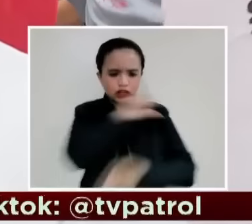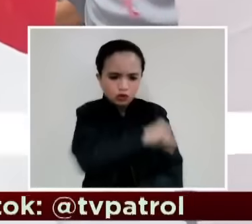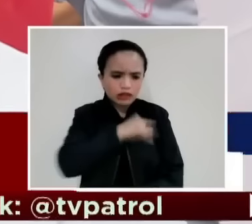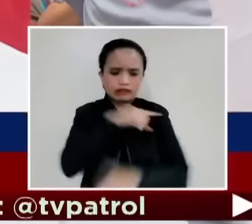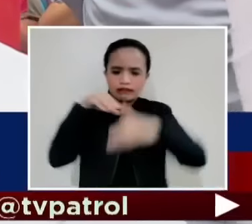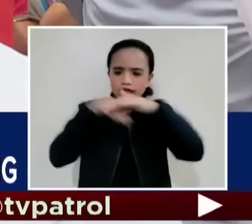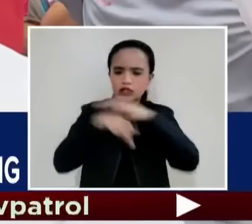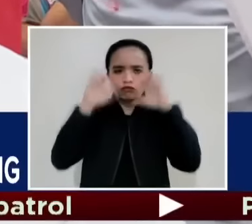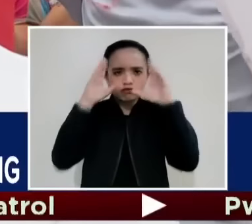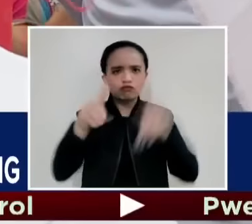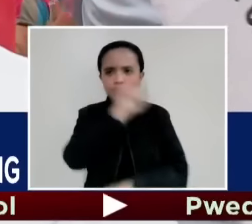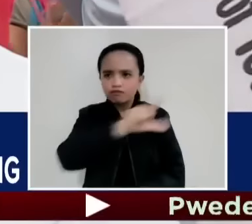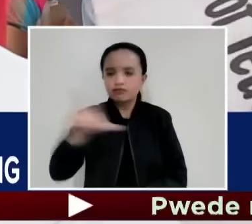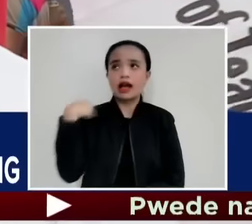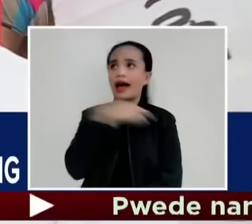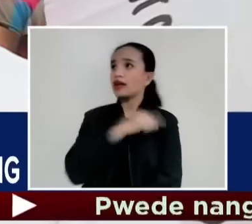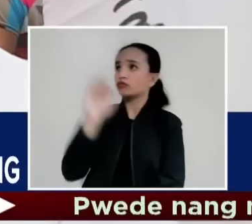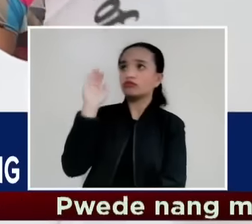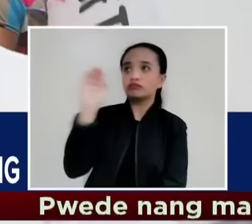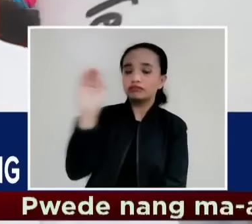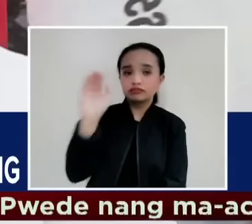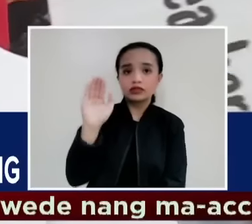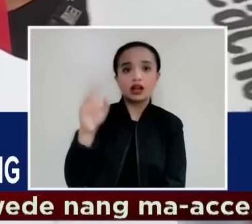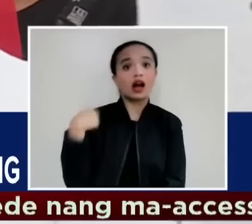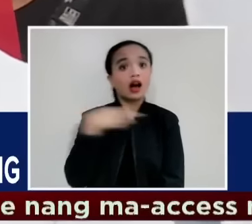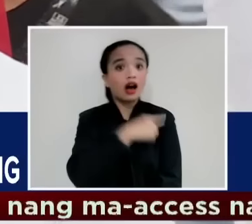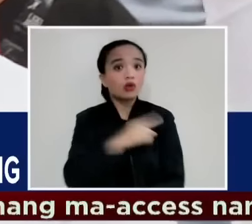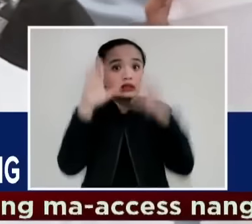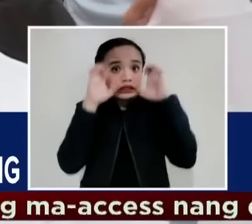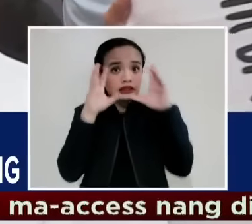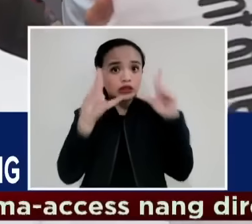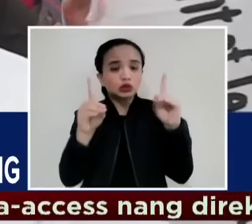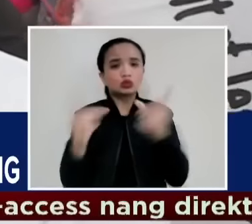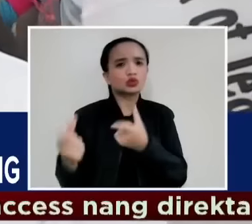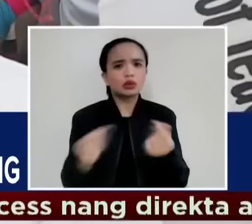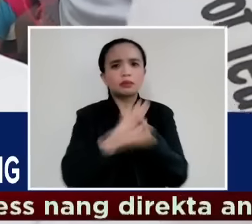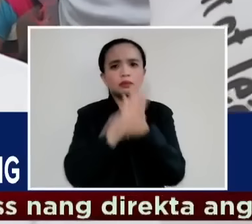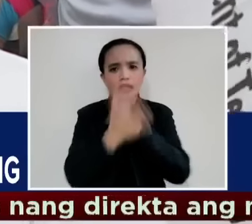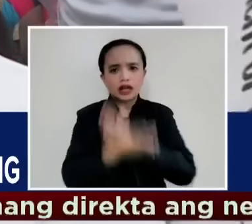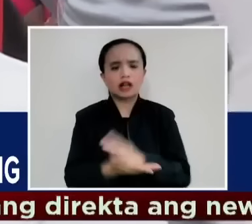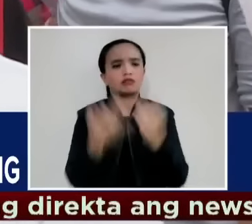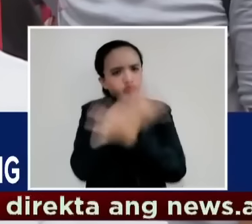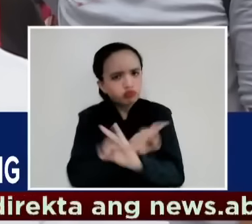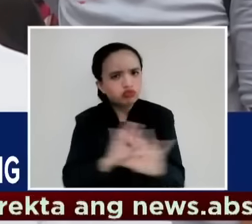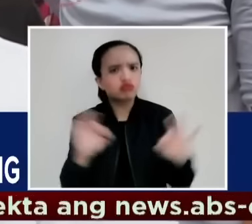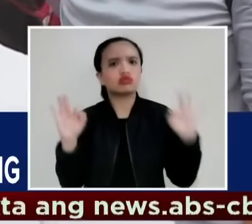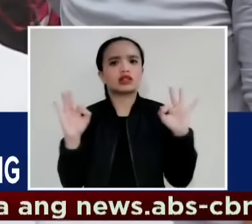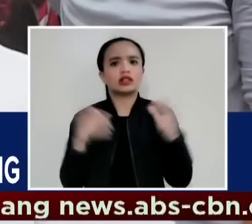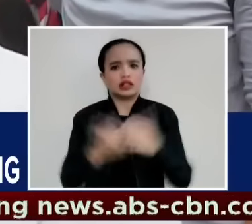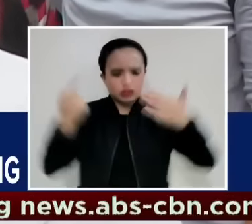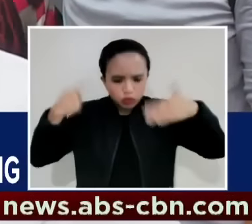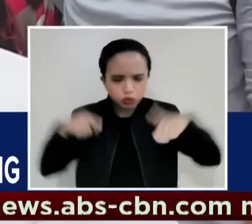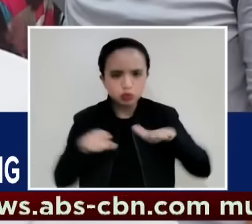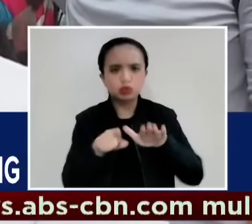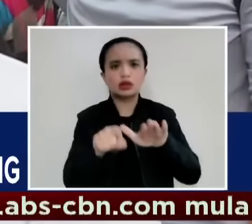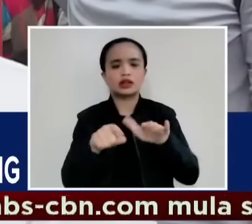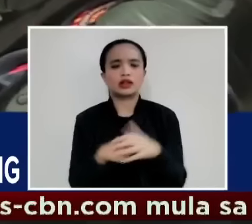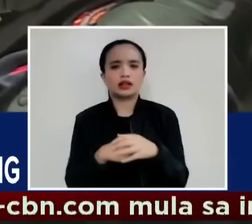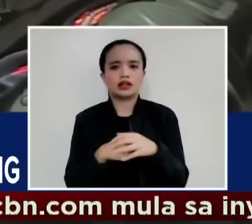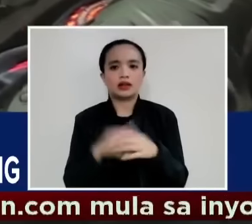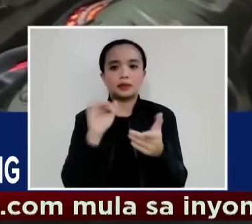At ating panawagan na wa ang ating edukasyon ay gawin nilang makamasa, demokratiko, inklusibo at ito ay nakabatay